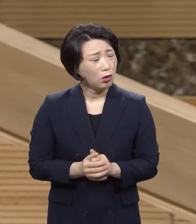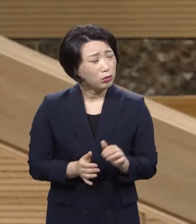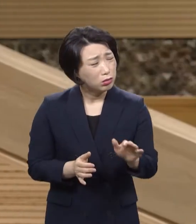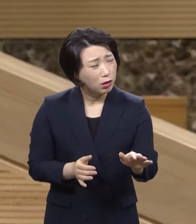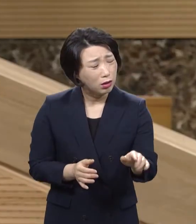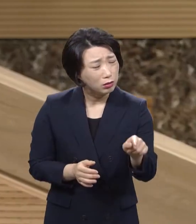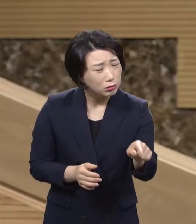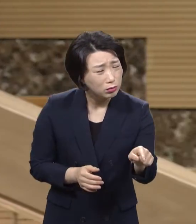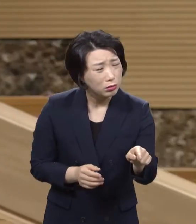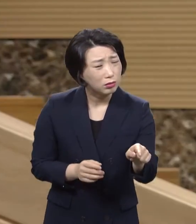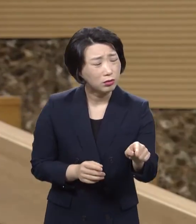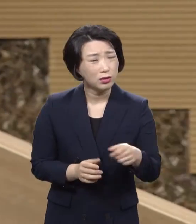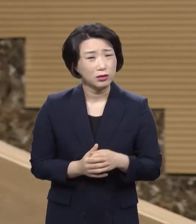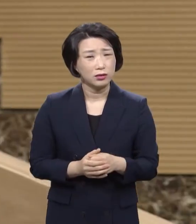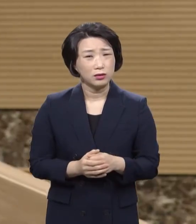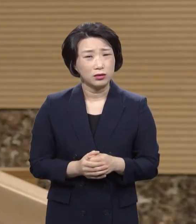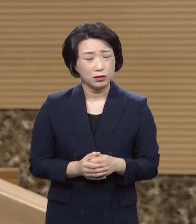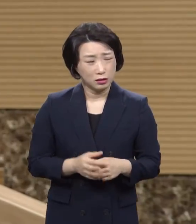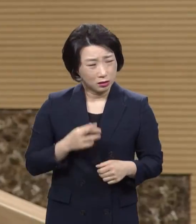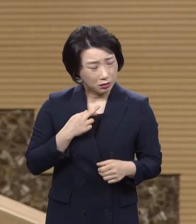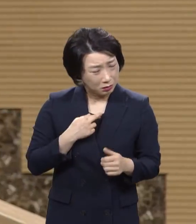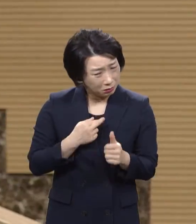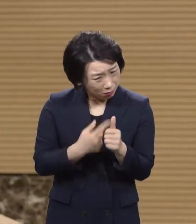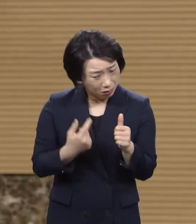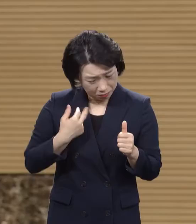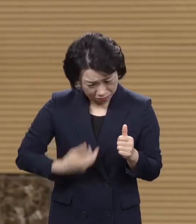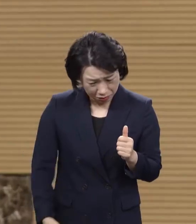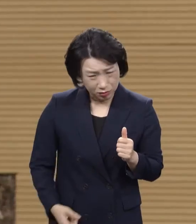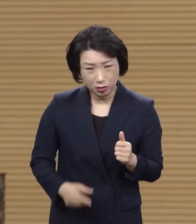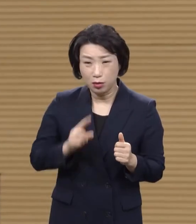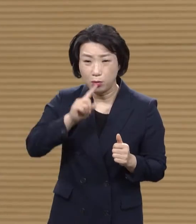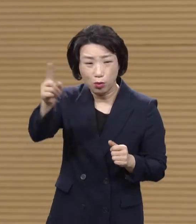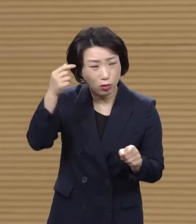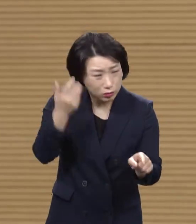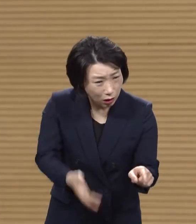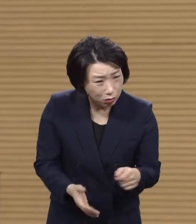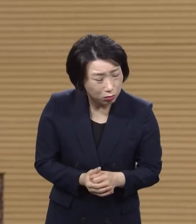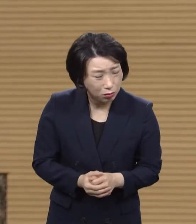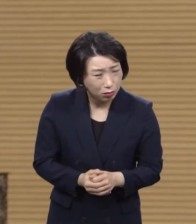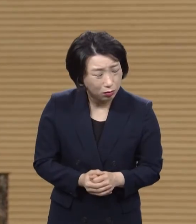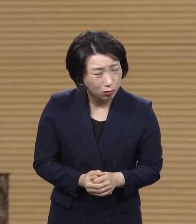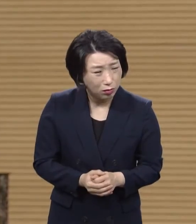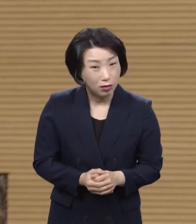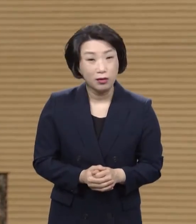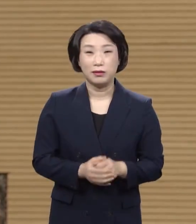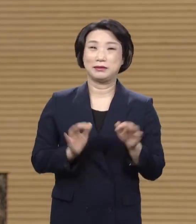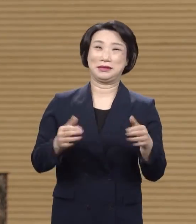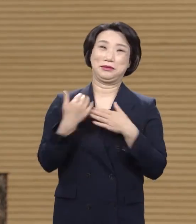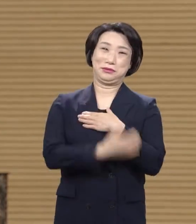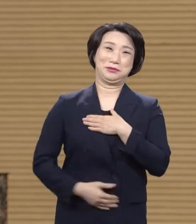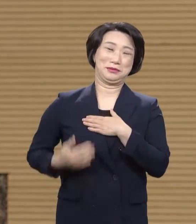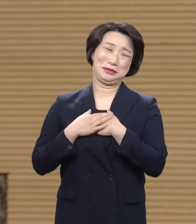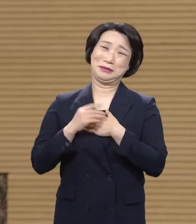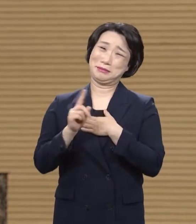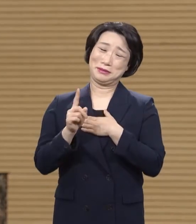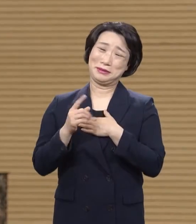내가 너보고 버섯을 구하라 하더냐? 이 육신이라고 하는